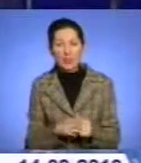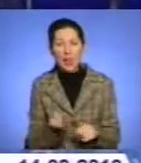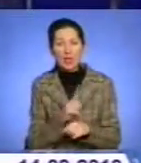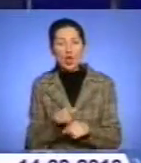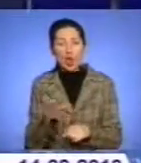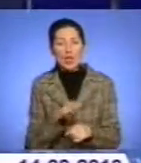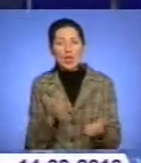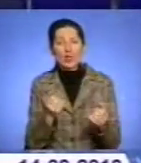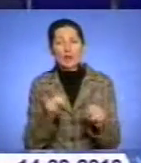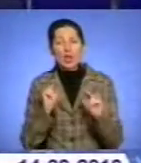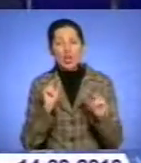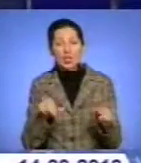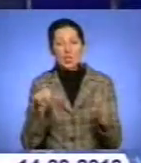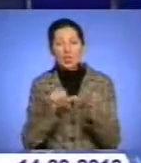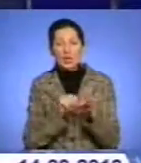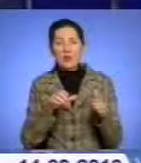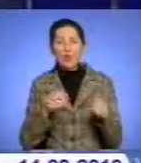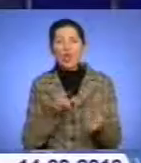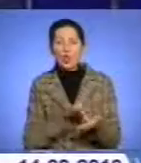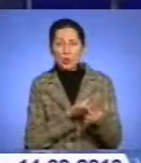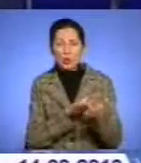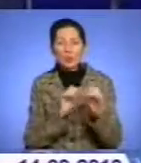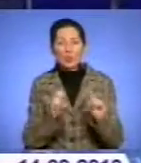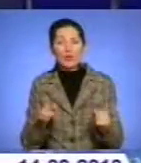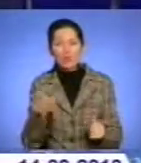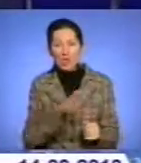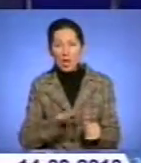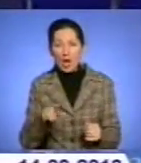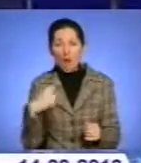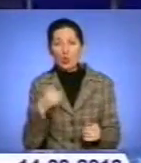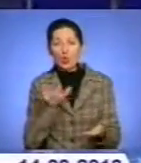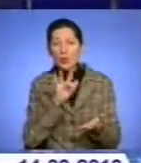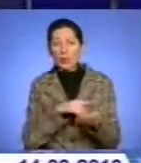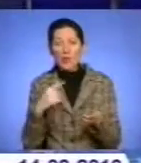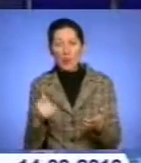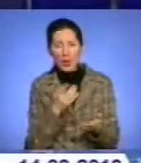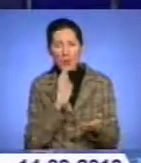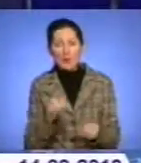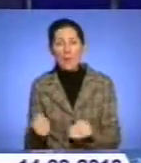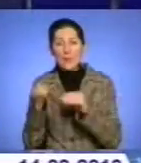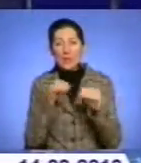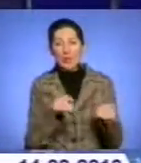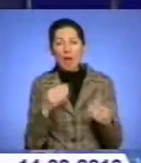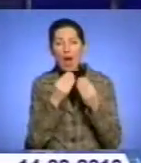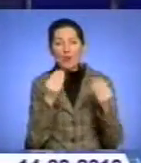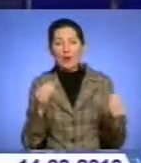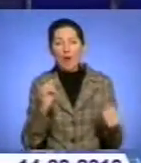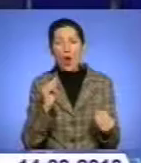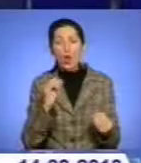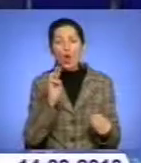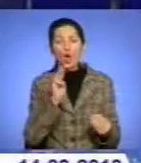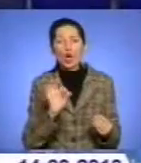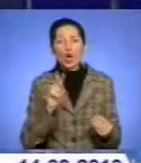Тернопільщина отримала шанс представити туристичні можливості краю. В обласному центрі вперше відбулася пересувна виставка «Воркшоп Україна і